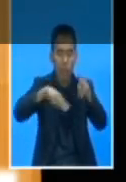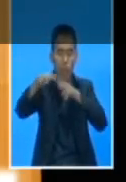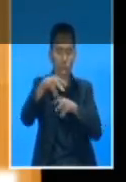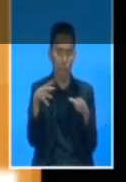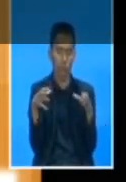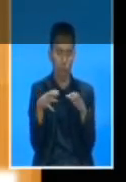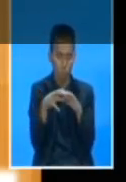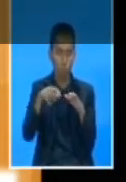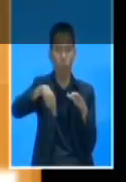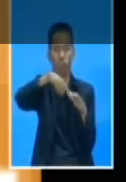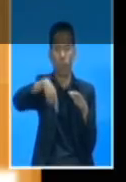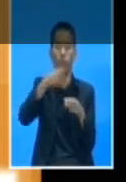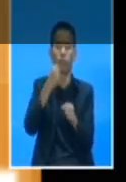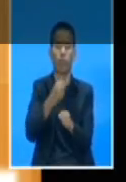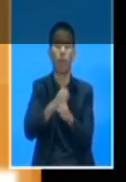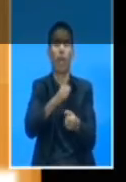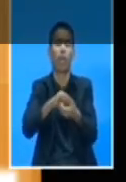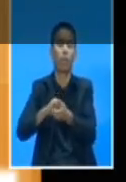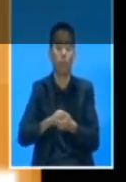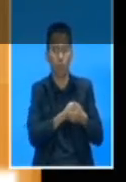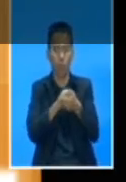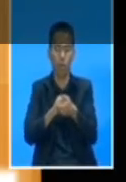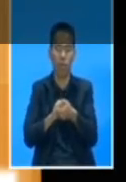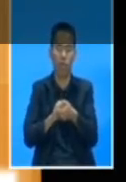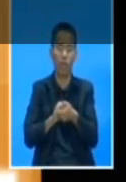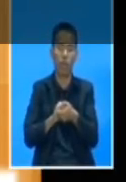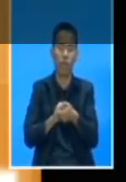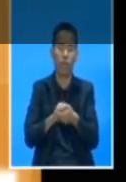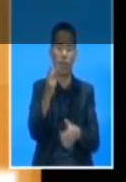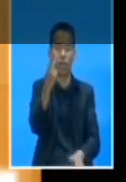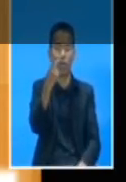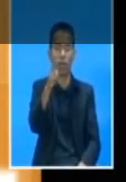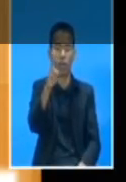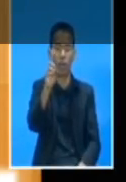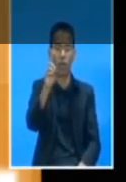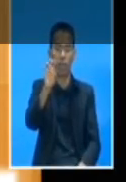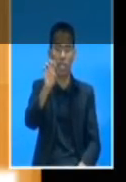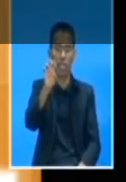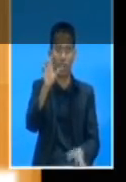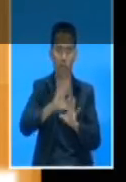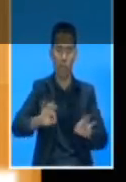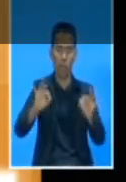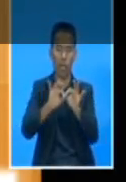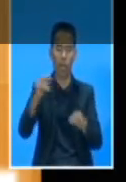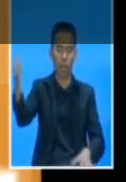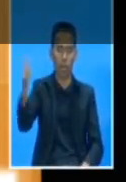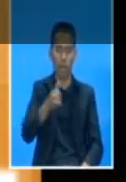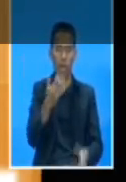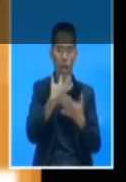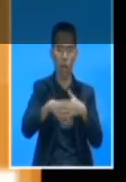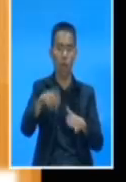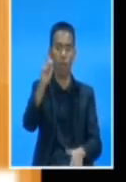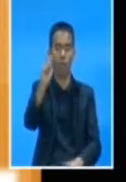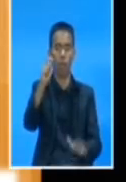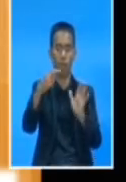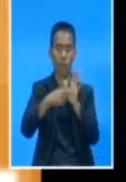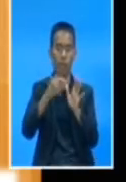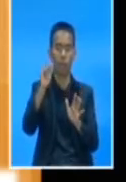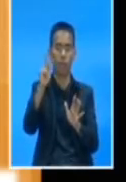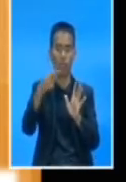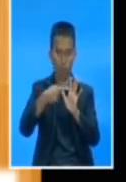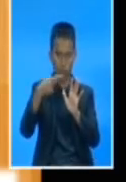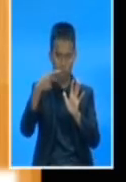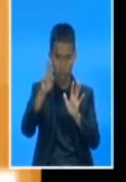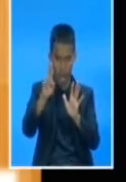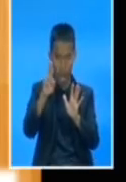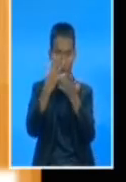านคดีสำคัญให้พนักงานอัยการเข้ามาร่วมเข้ามาร่วมอย่างเป็น